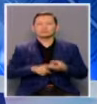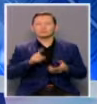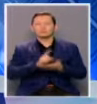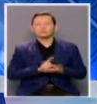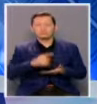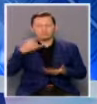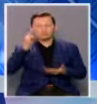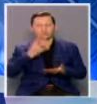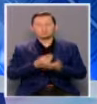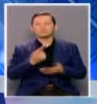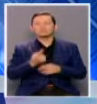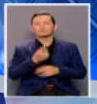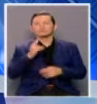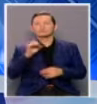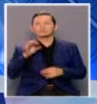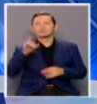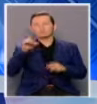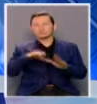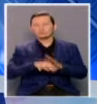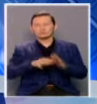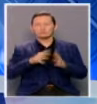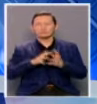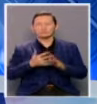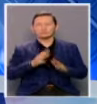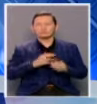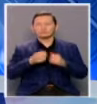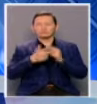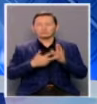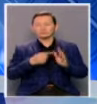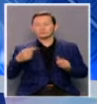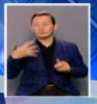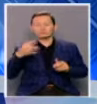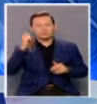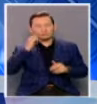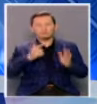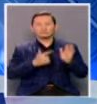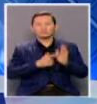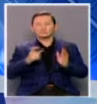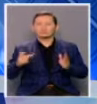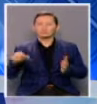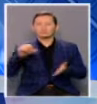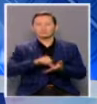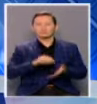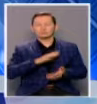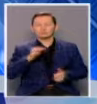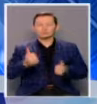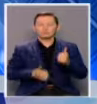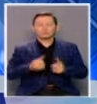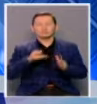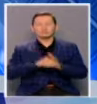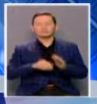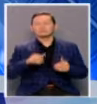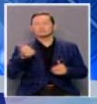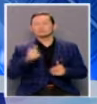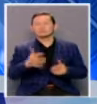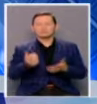байқау бірінші болып Құрманғазы ауданында өтті. Оған 18 бен 40 жас аралығындағы 7 өнерпаз қатысып өзара бақсынады. Оқ бойы оза